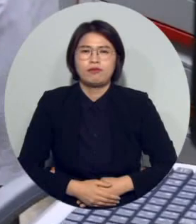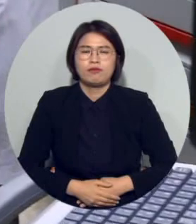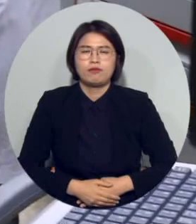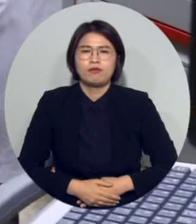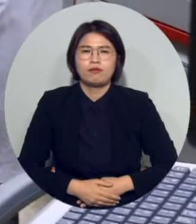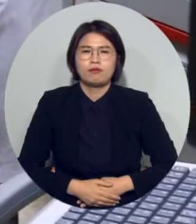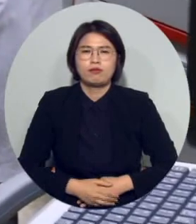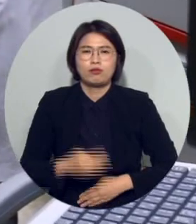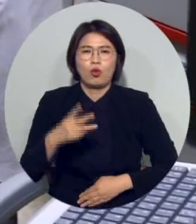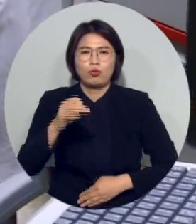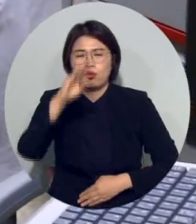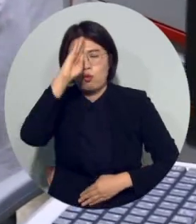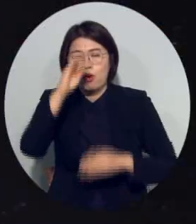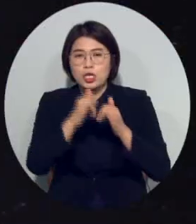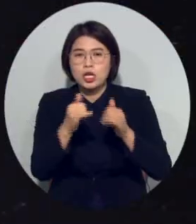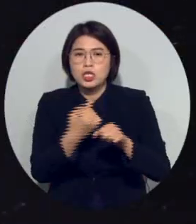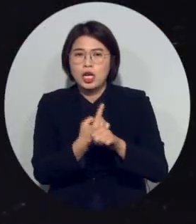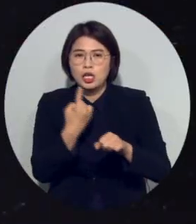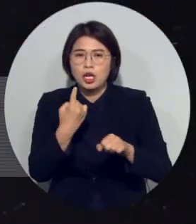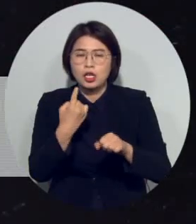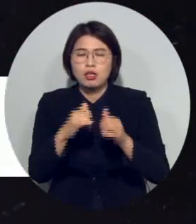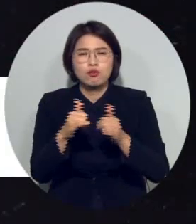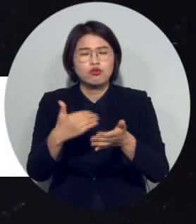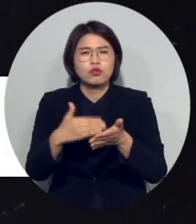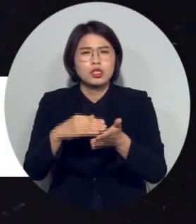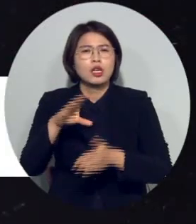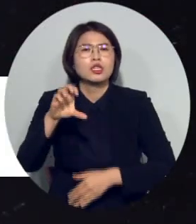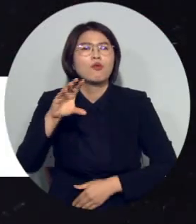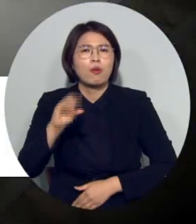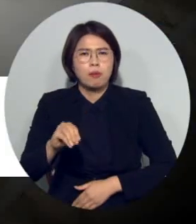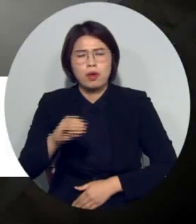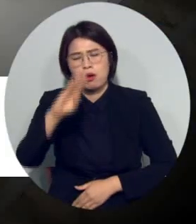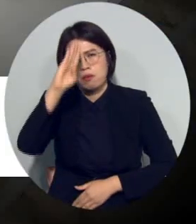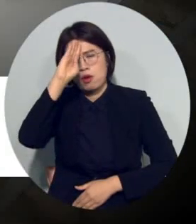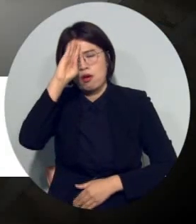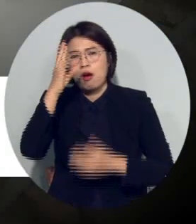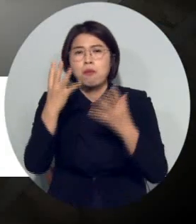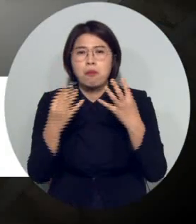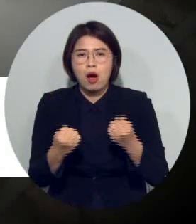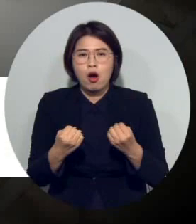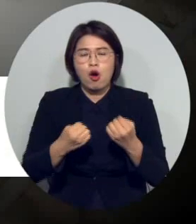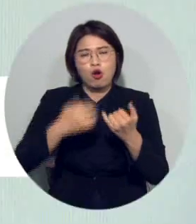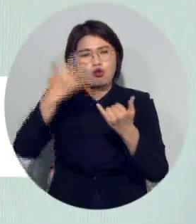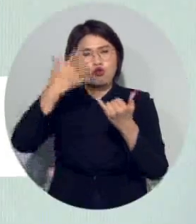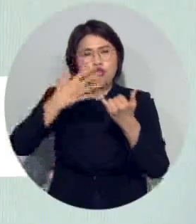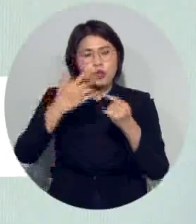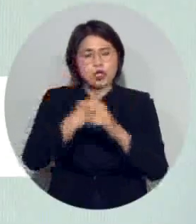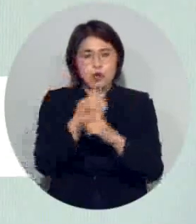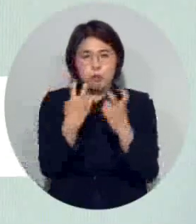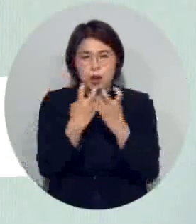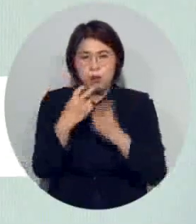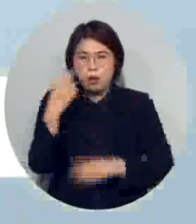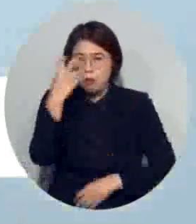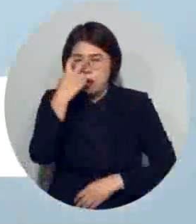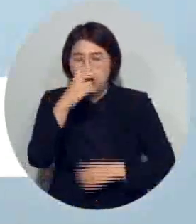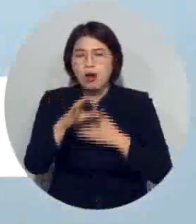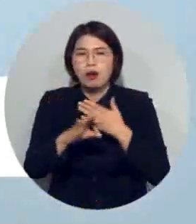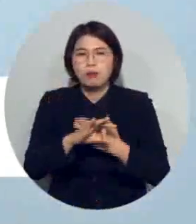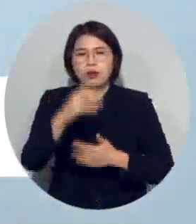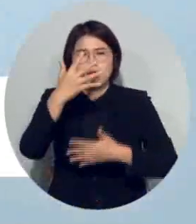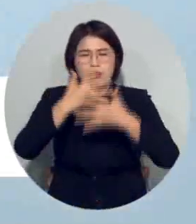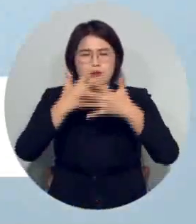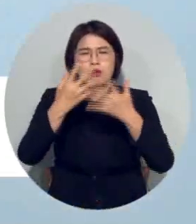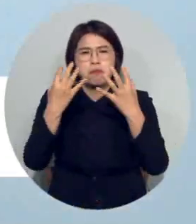통풍 환자는 지난해에만 45만 명 일 정도로 흔한 질병으로 유튜브에서 치료법을 검색하면 수많은 영상이